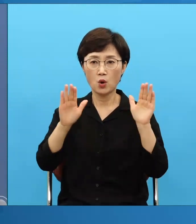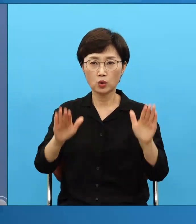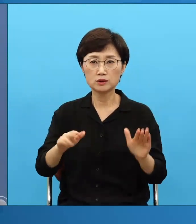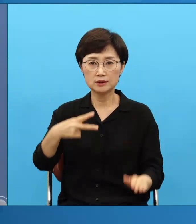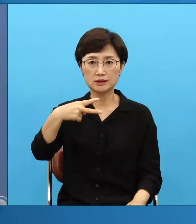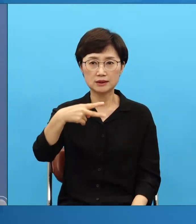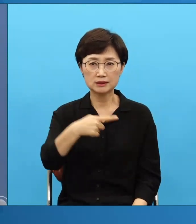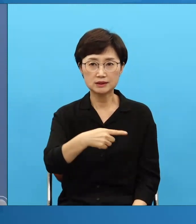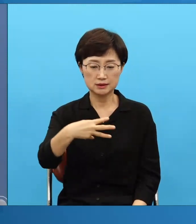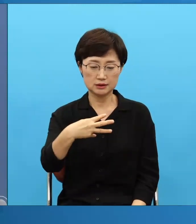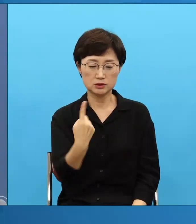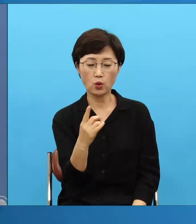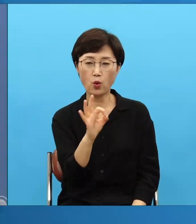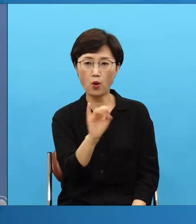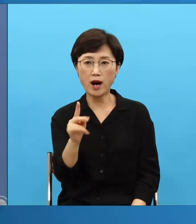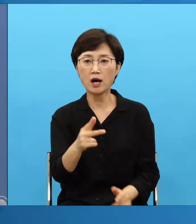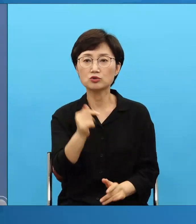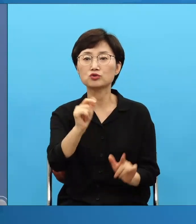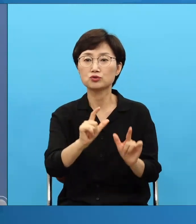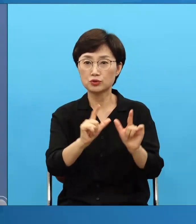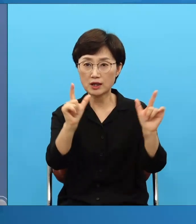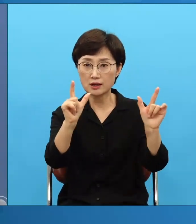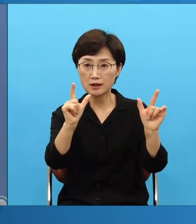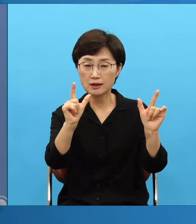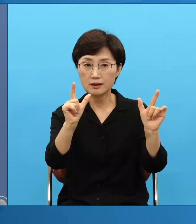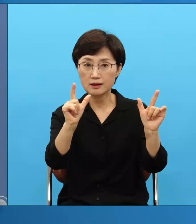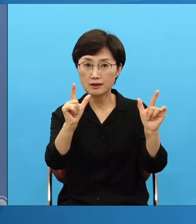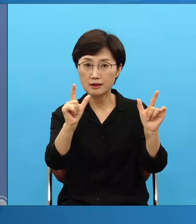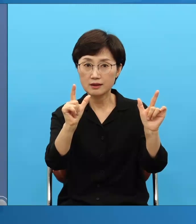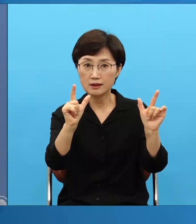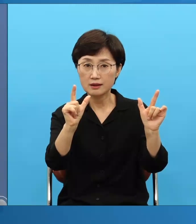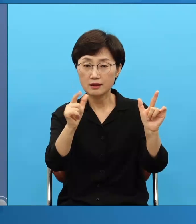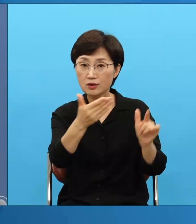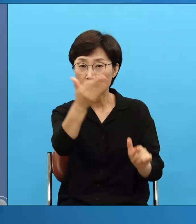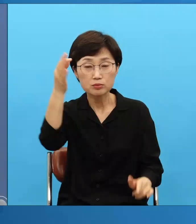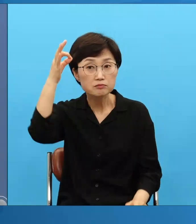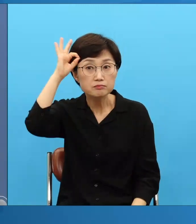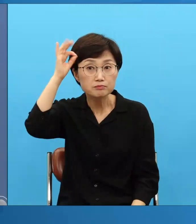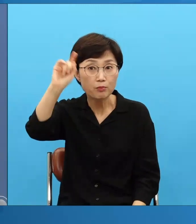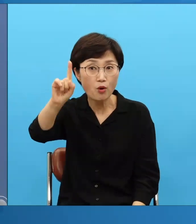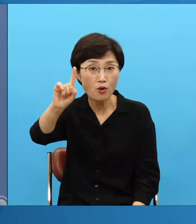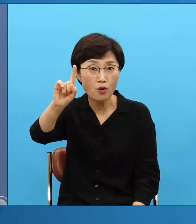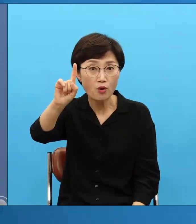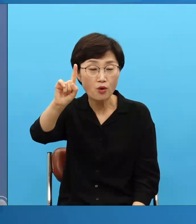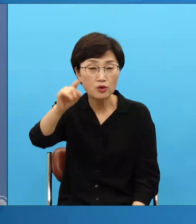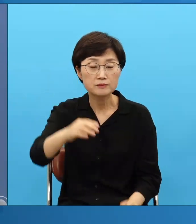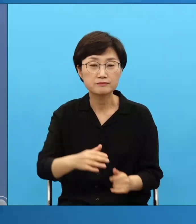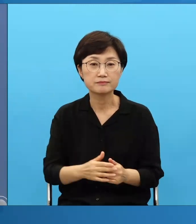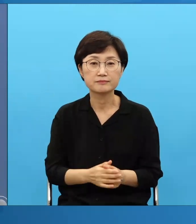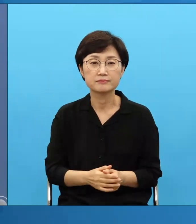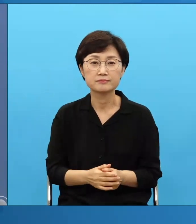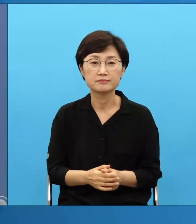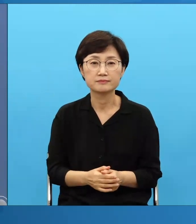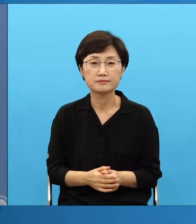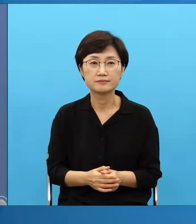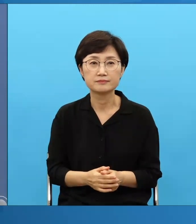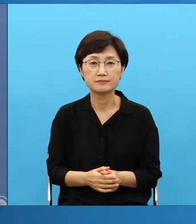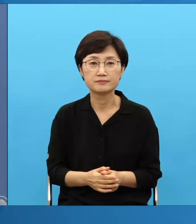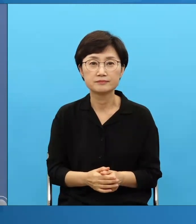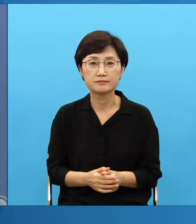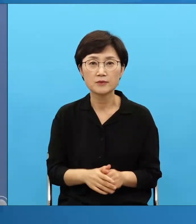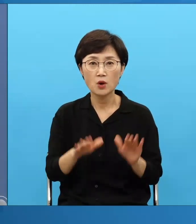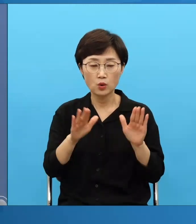주일입니다. Now today is the Troas Sunday. 무슨 생각들을 가지고 있는지 모르겠습니다만은 저는 이